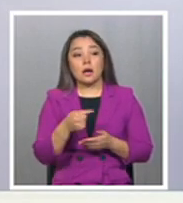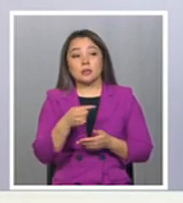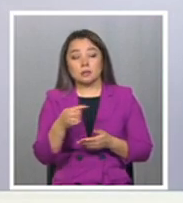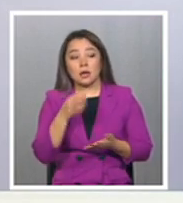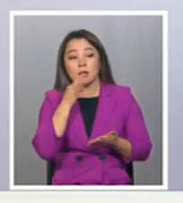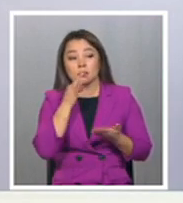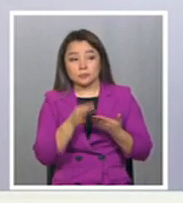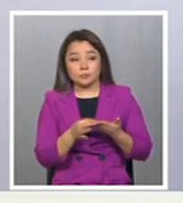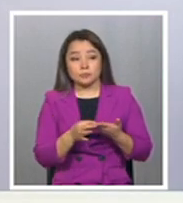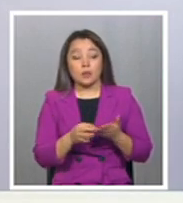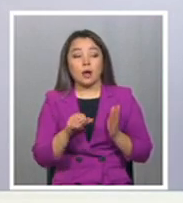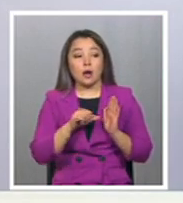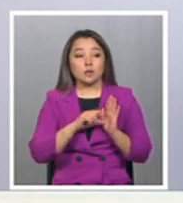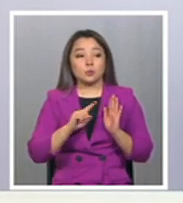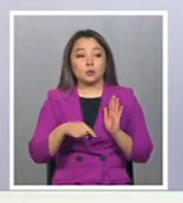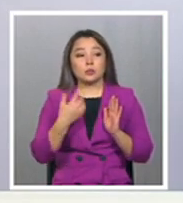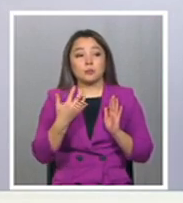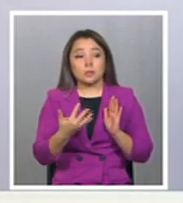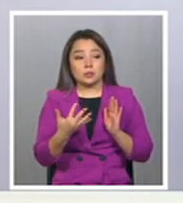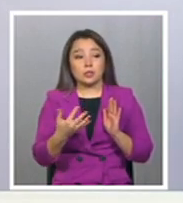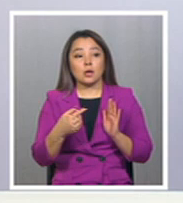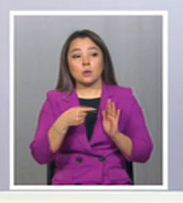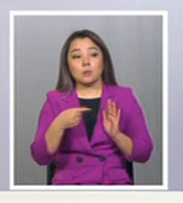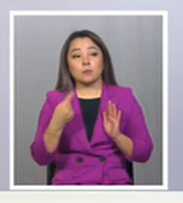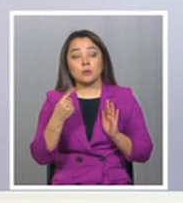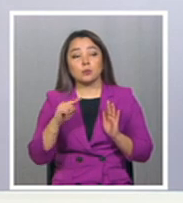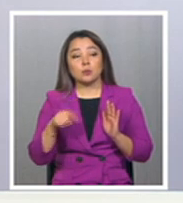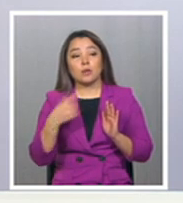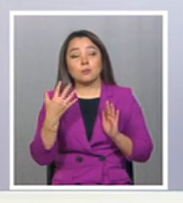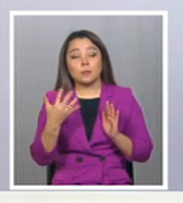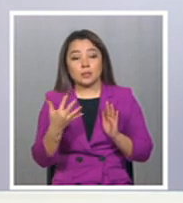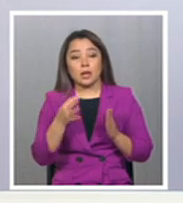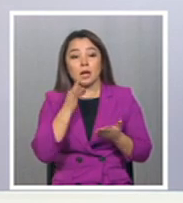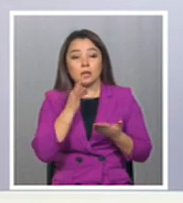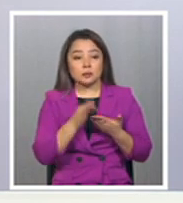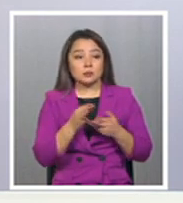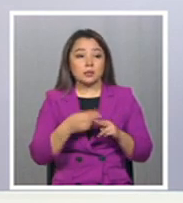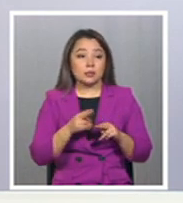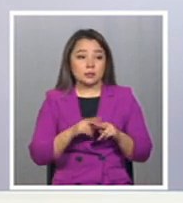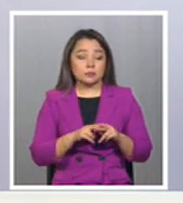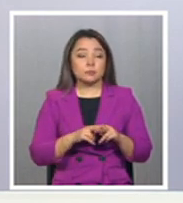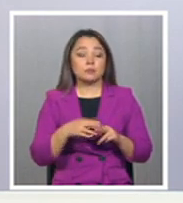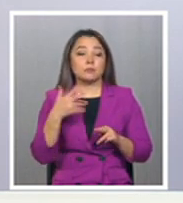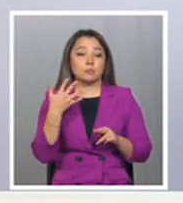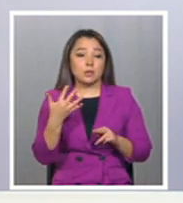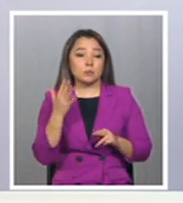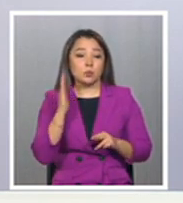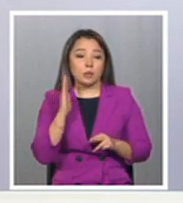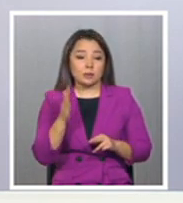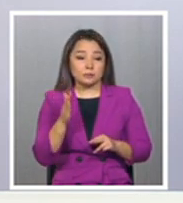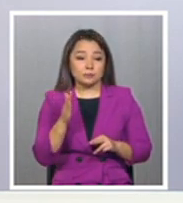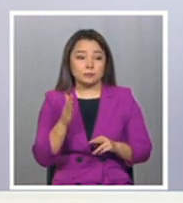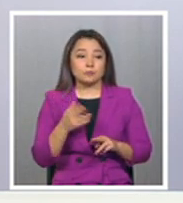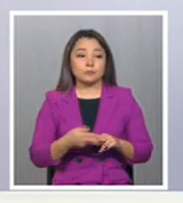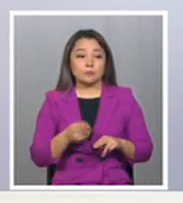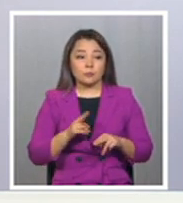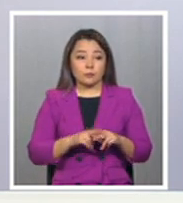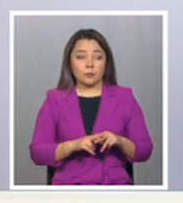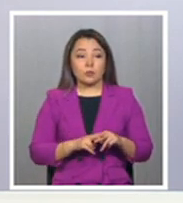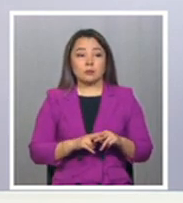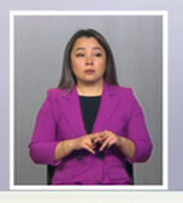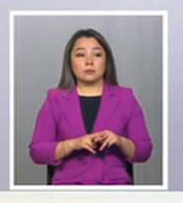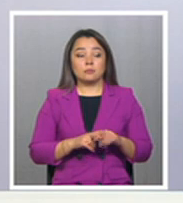Сонда 6.5-тен 1.5 алсақ, неше болады? Жауабы 5 болады. Жақсы. Сонда